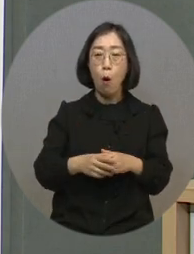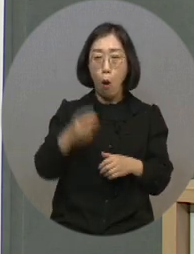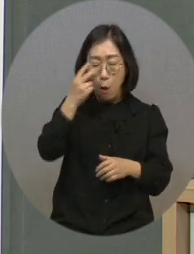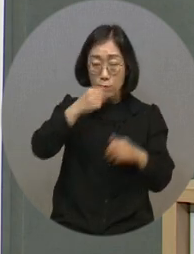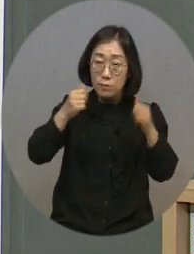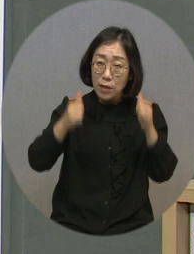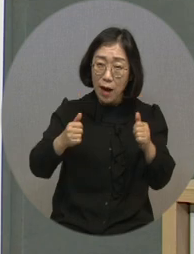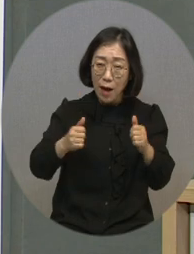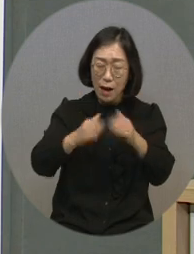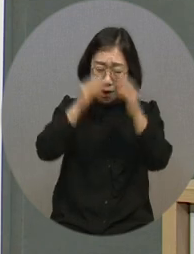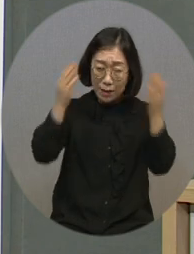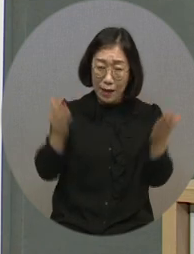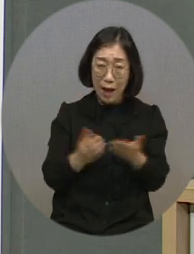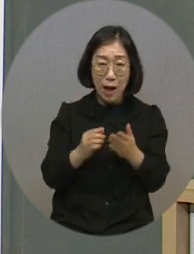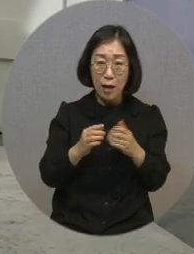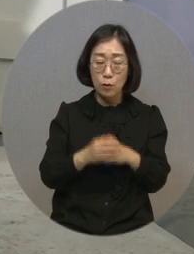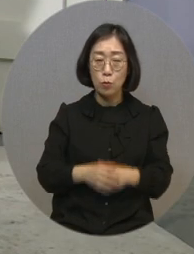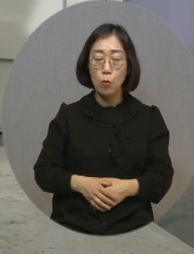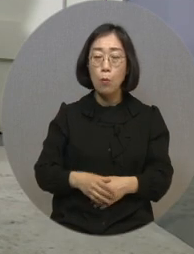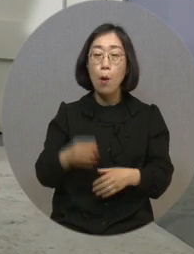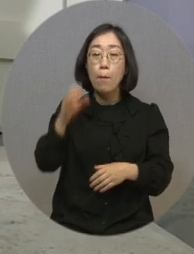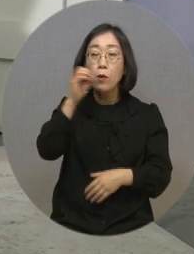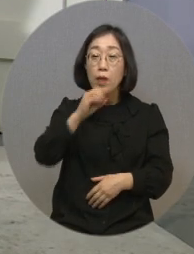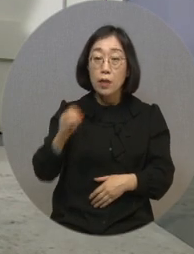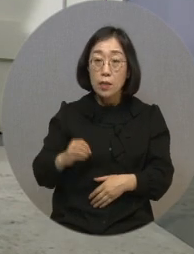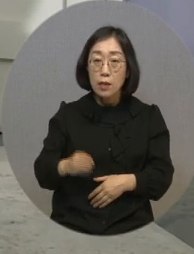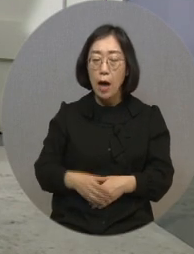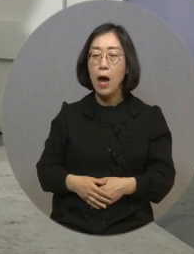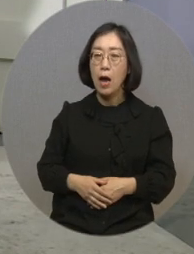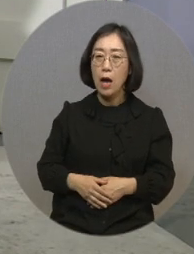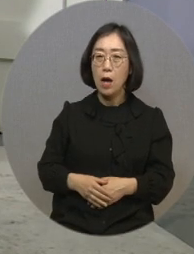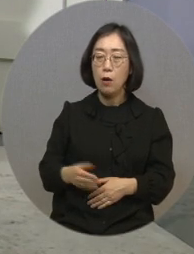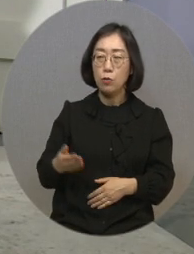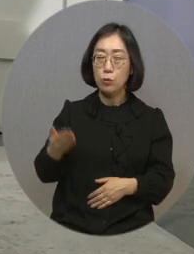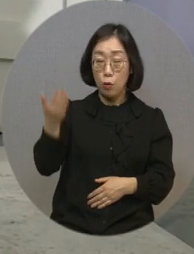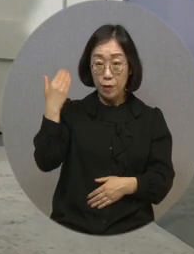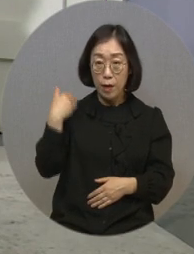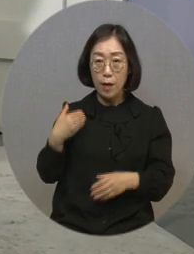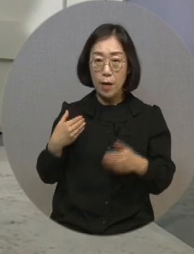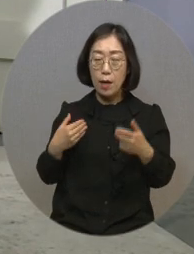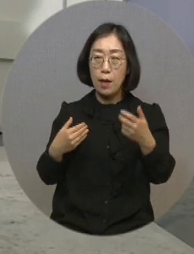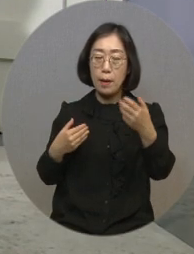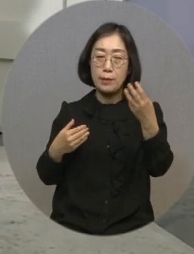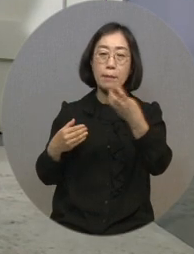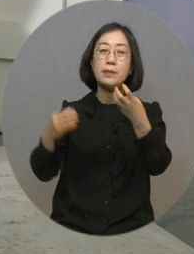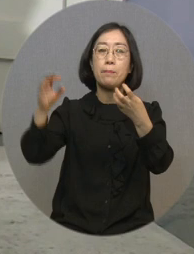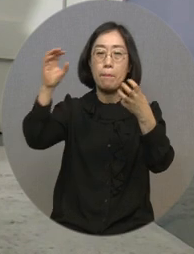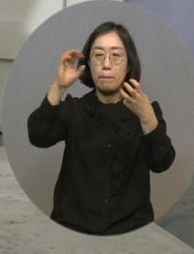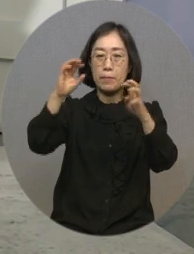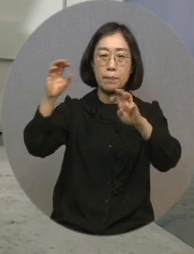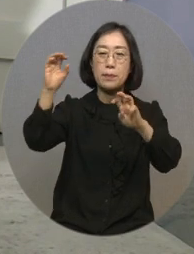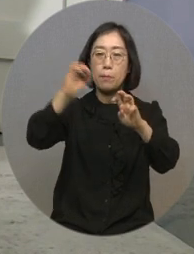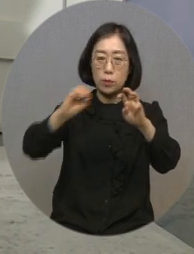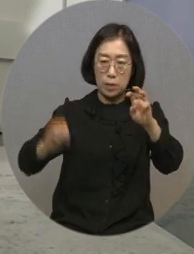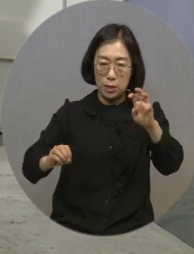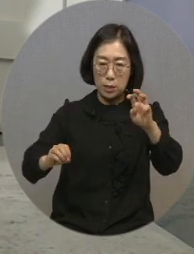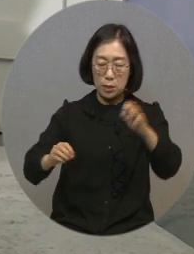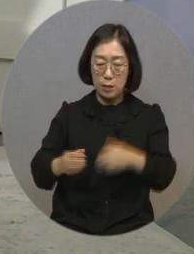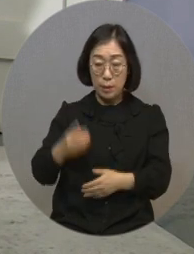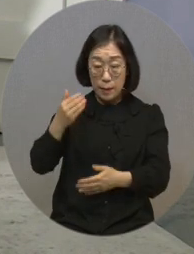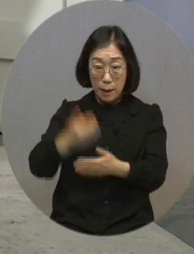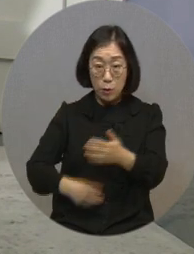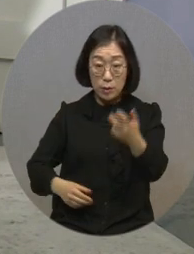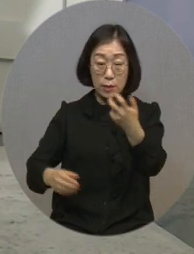프로나 되게 저희 때는 한30% 정도? 예. 그러니까 70% 정도는